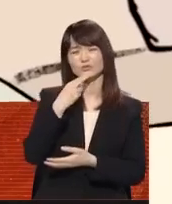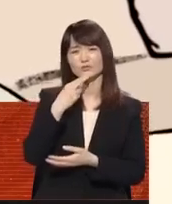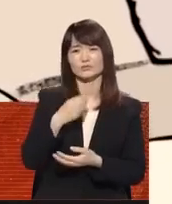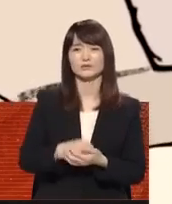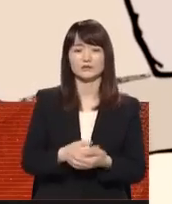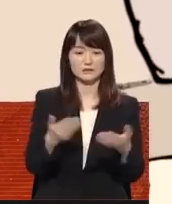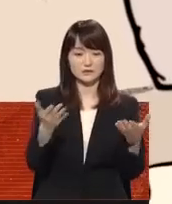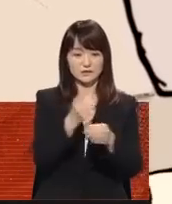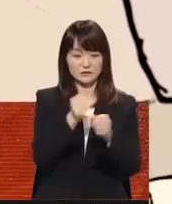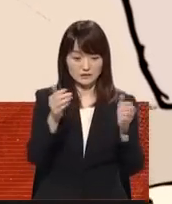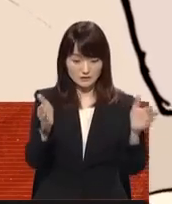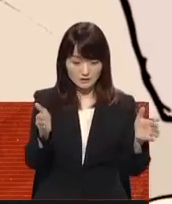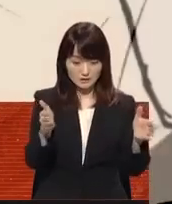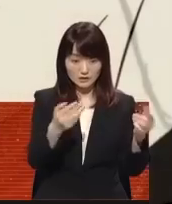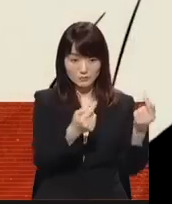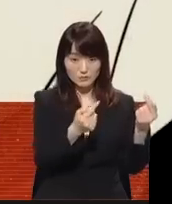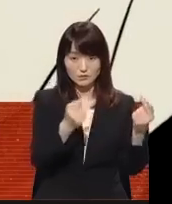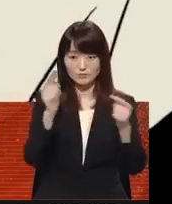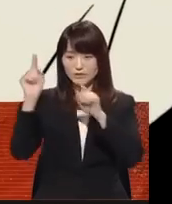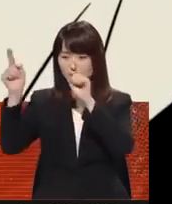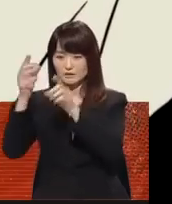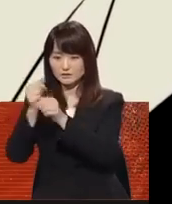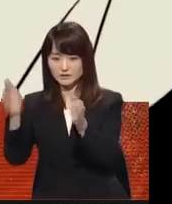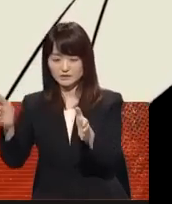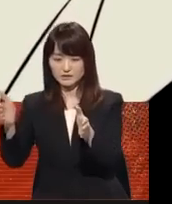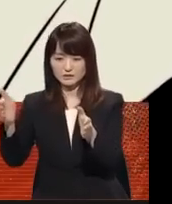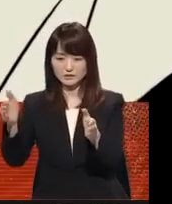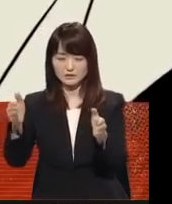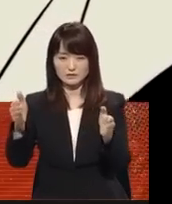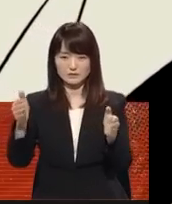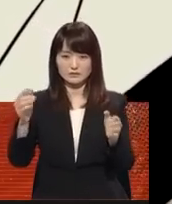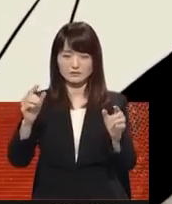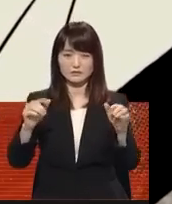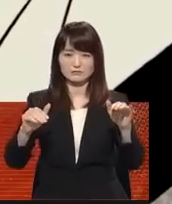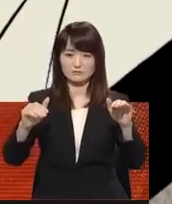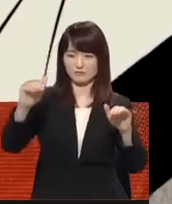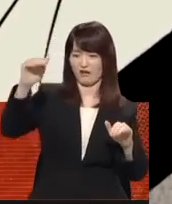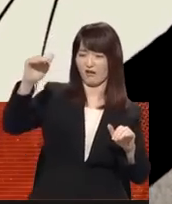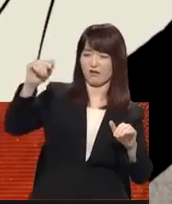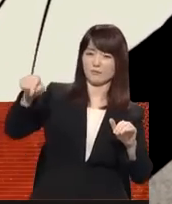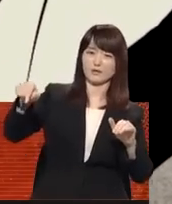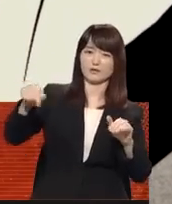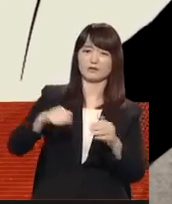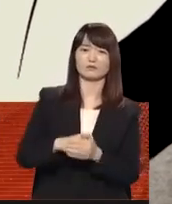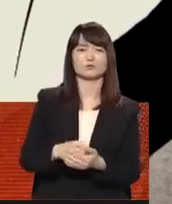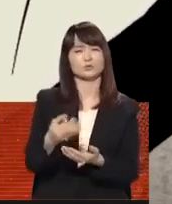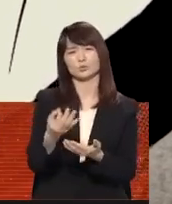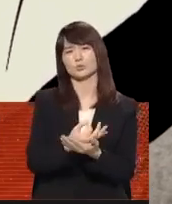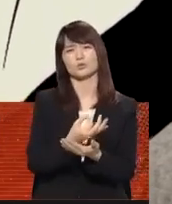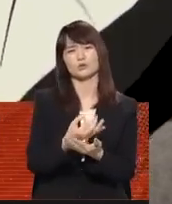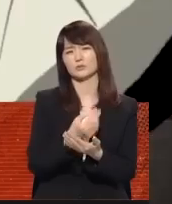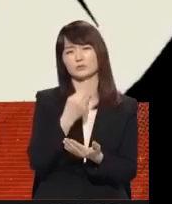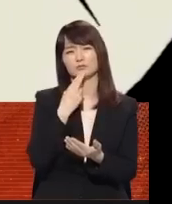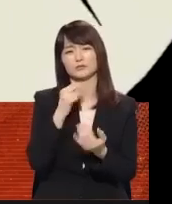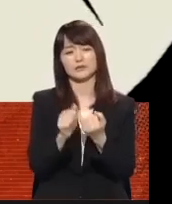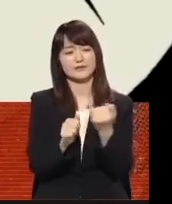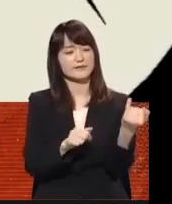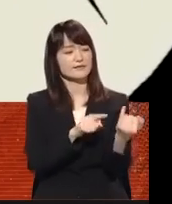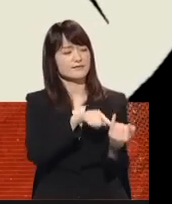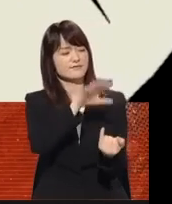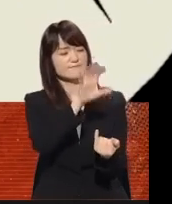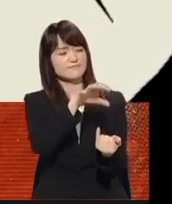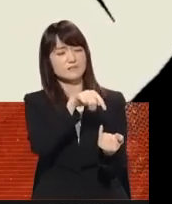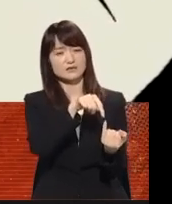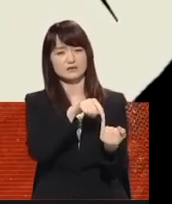기간보다 백수로 있는 기간이 많았기 때문에 실제적으로 돈이 없었던 거죠 이런 생각 안 하고 오히려 아내한테 타박을